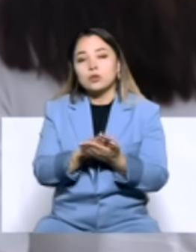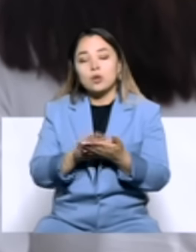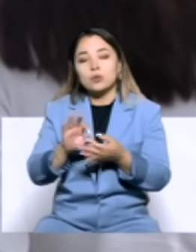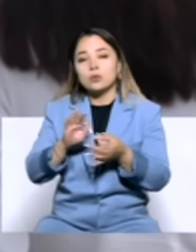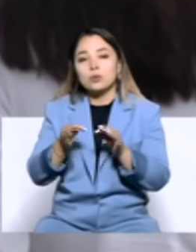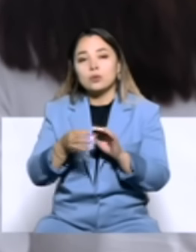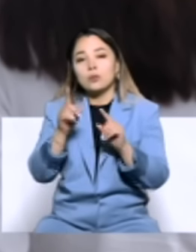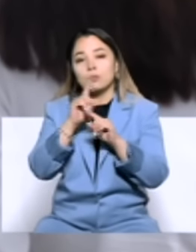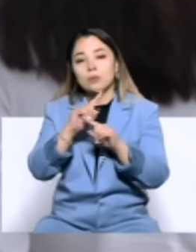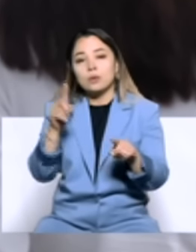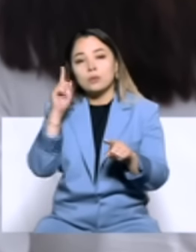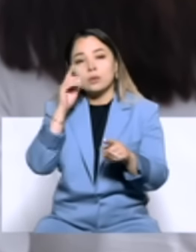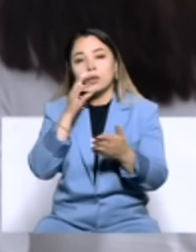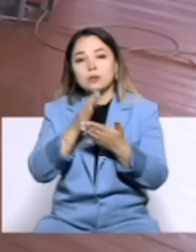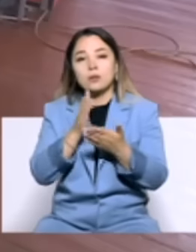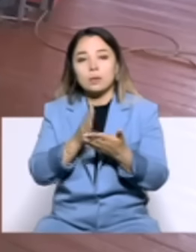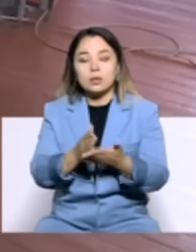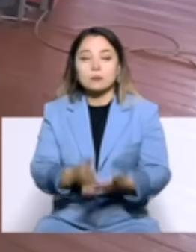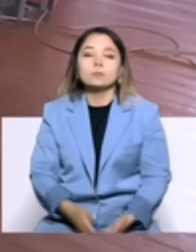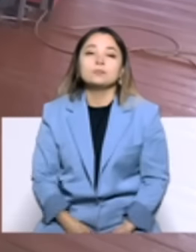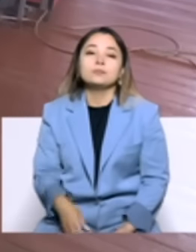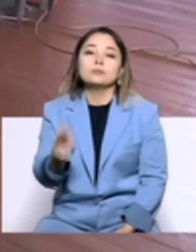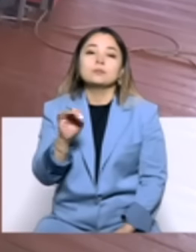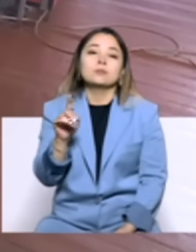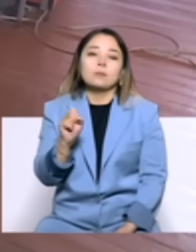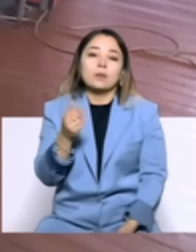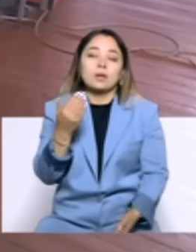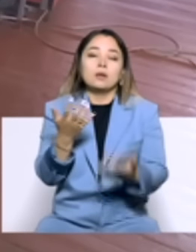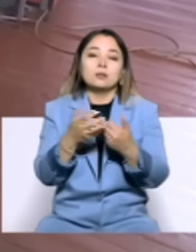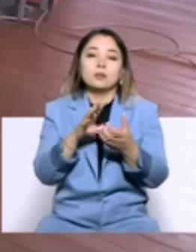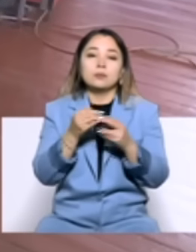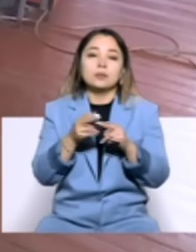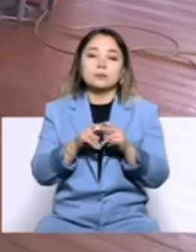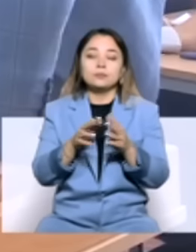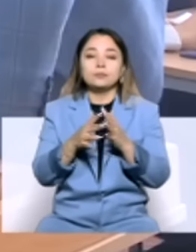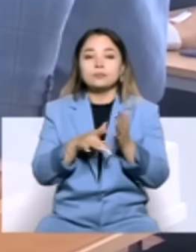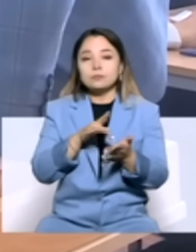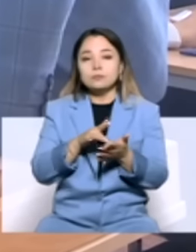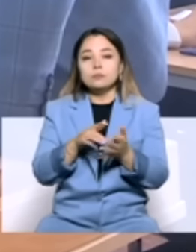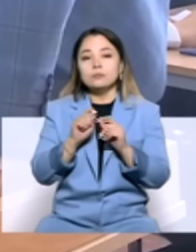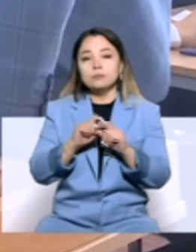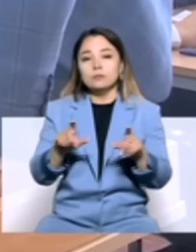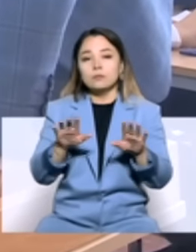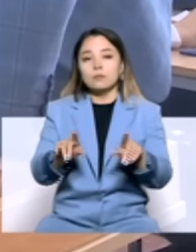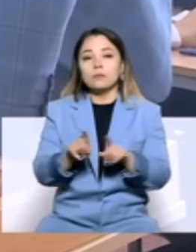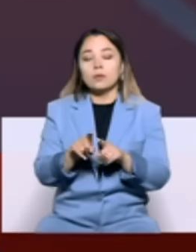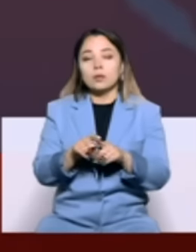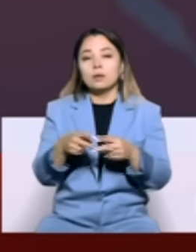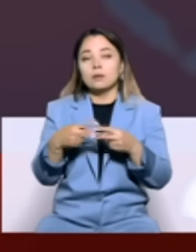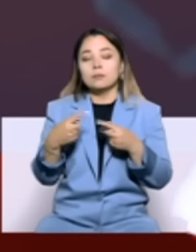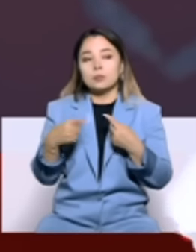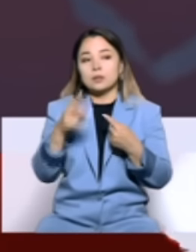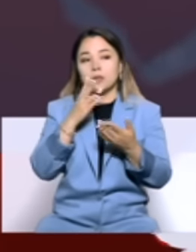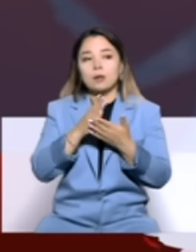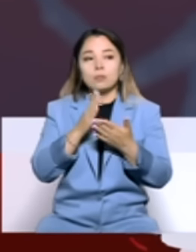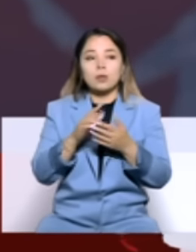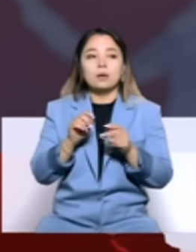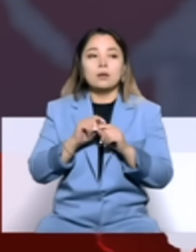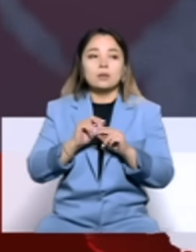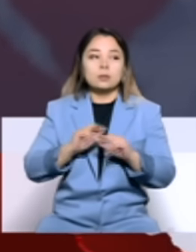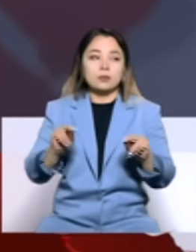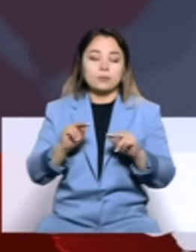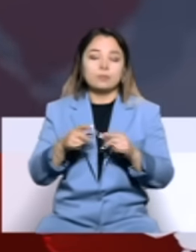қиындық тумайды деп ойлаймын. PISA есебіне қарап, қала мен ауыл мектептерінің де білім деңгейін салыстыруға болады. Емтиханға